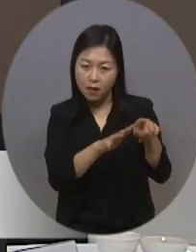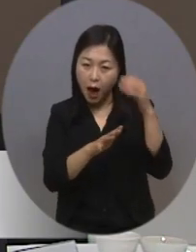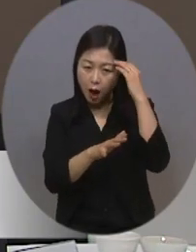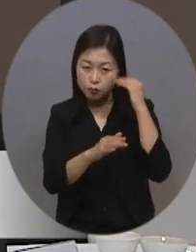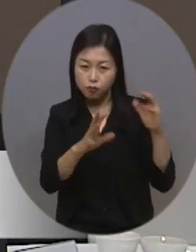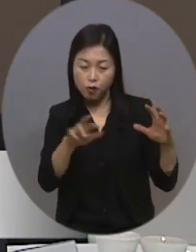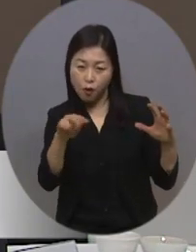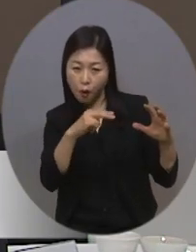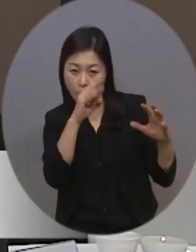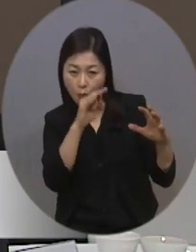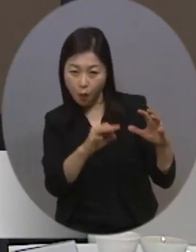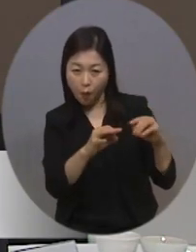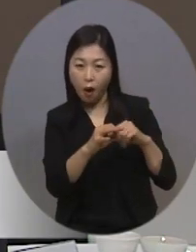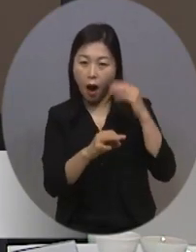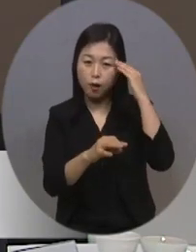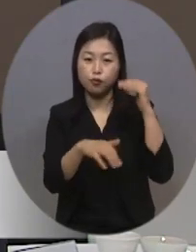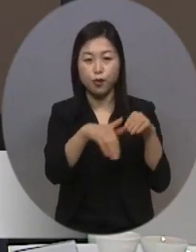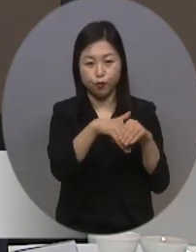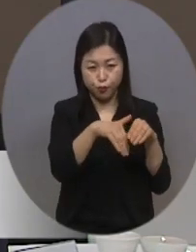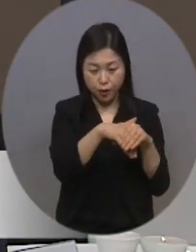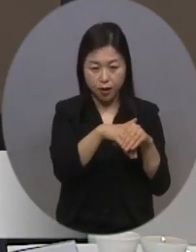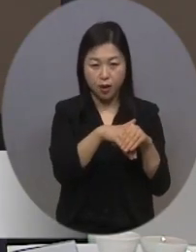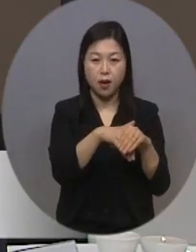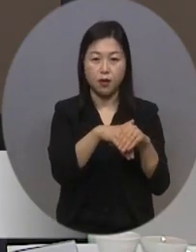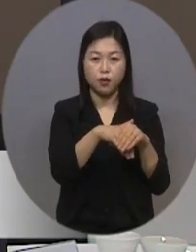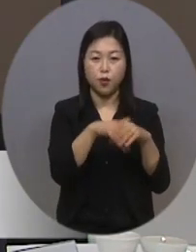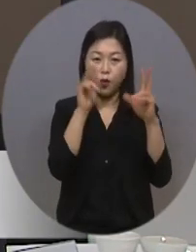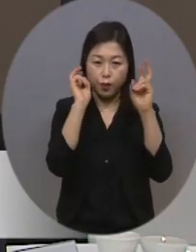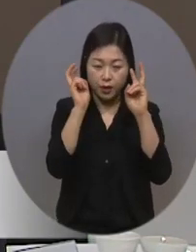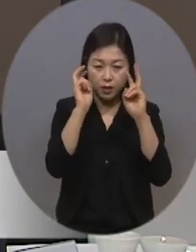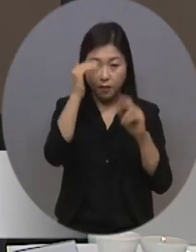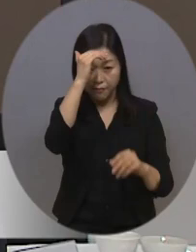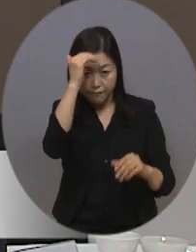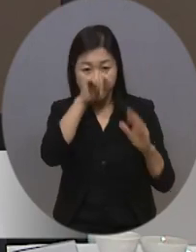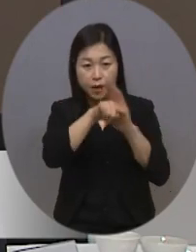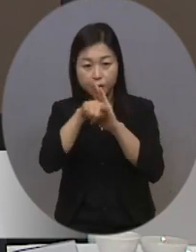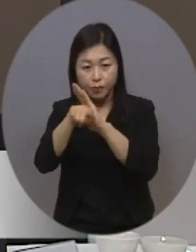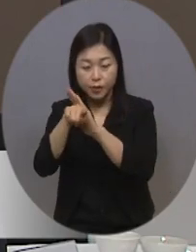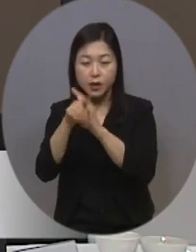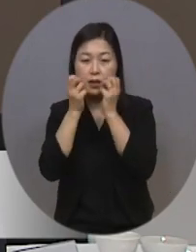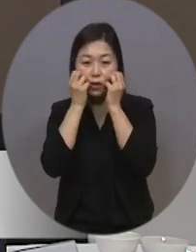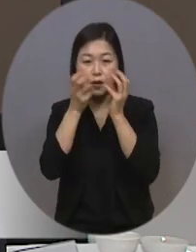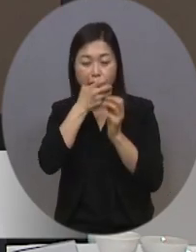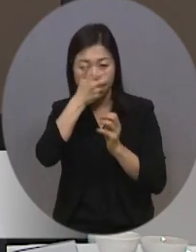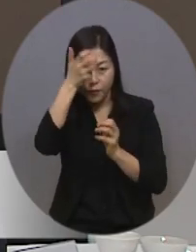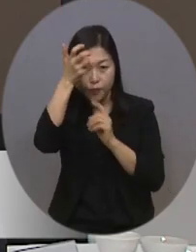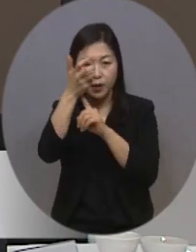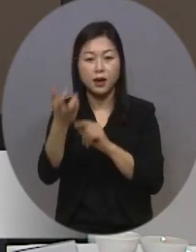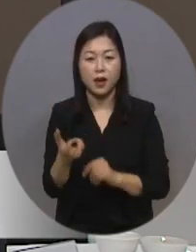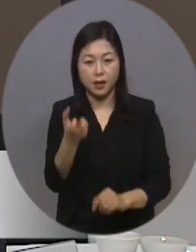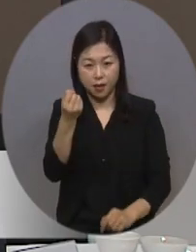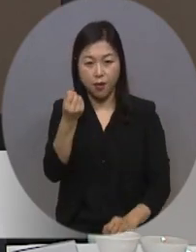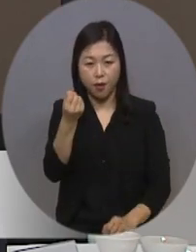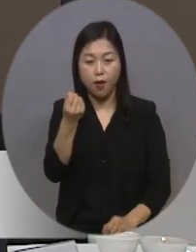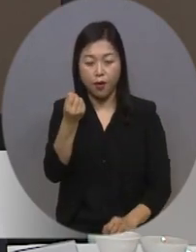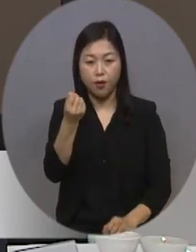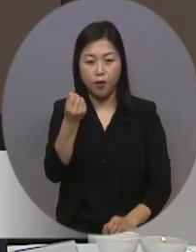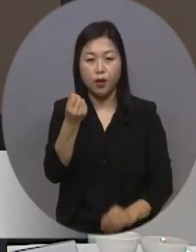문화와 또 한국의 기업 견학을 통해서 새로운 꿈을